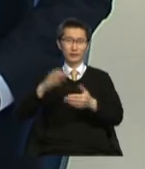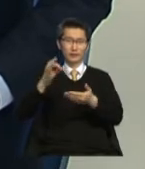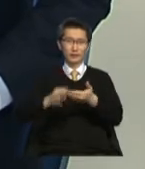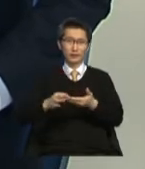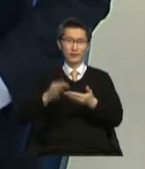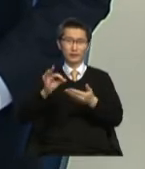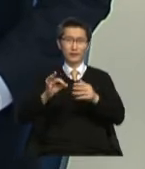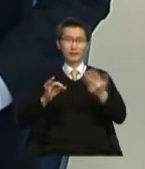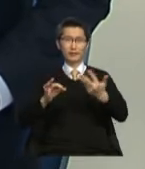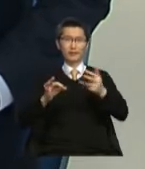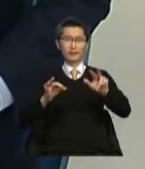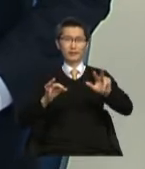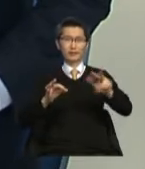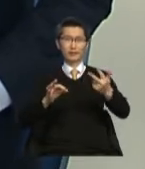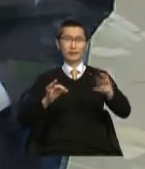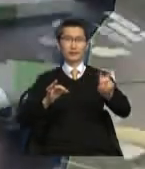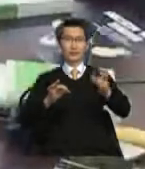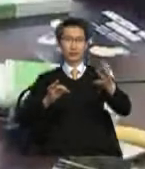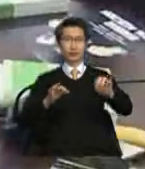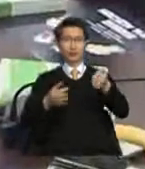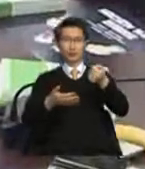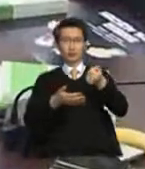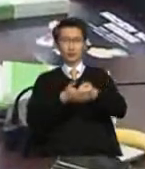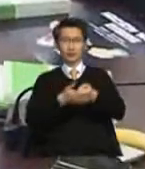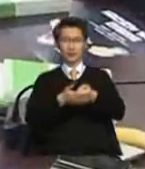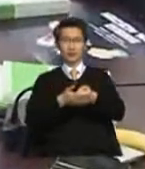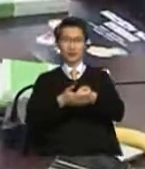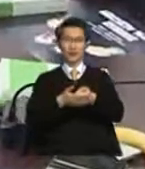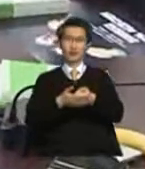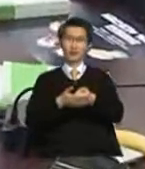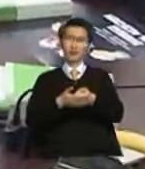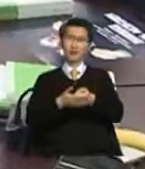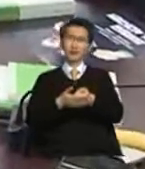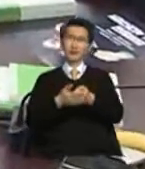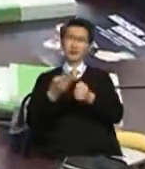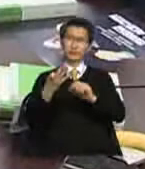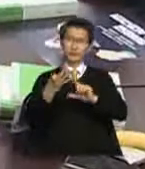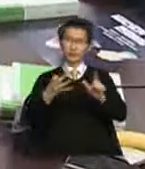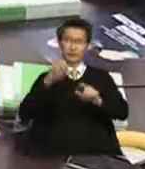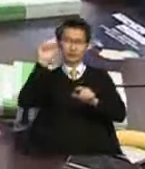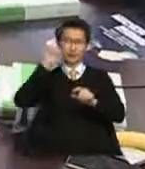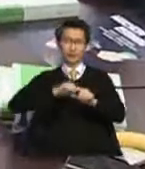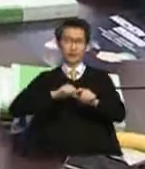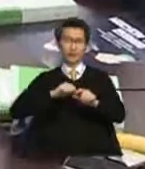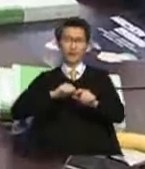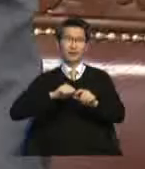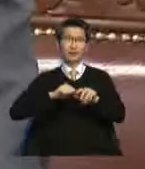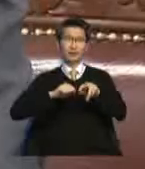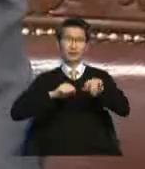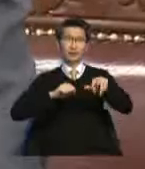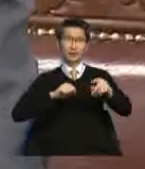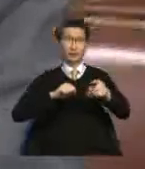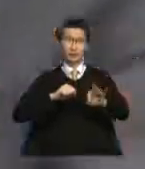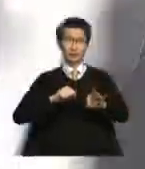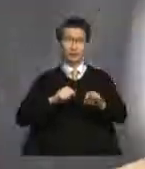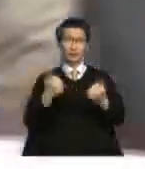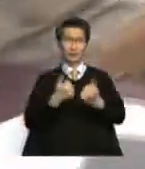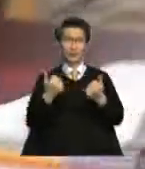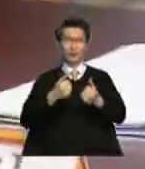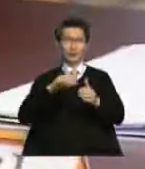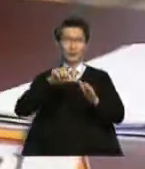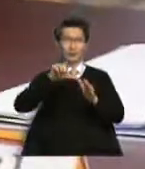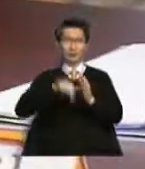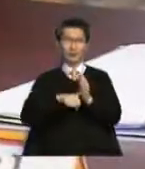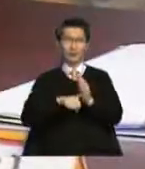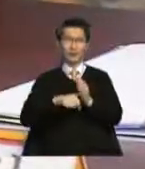8,720 원 으로 결정됐습니다 최저임금위원회 는 14일 새벽 정부세종청사에서 열린 전원회의에서